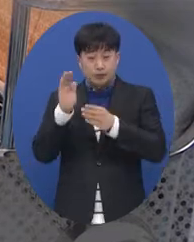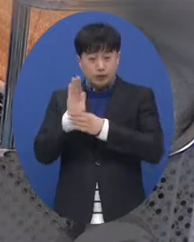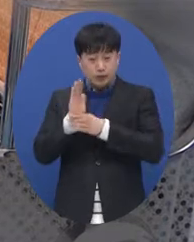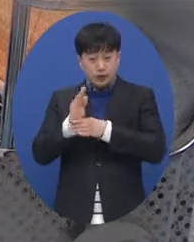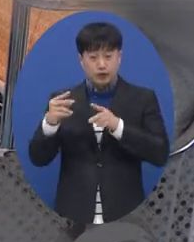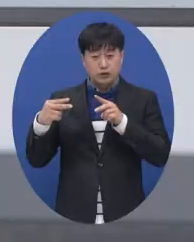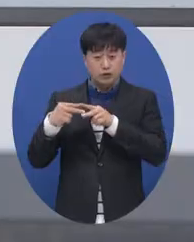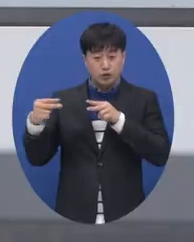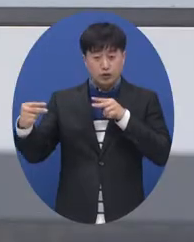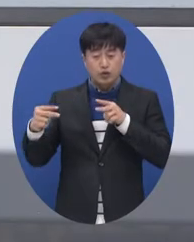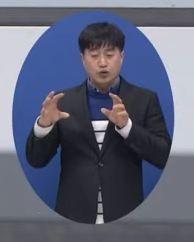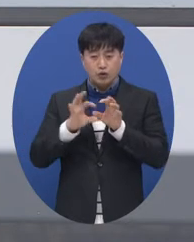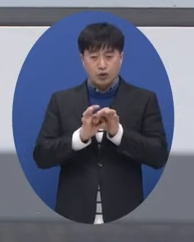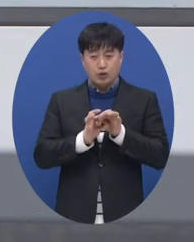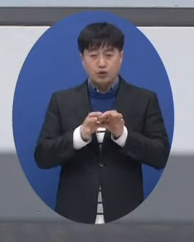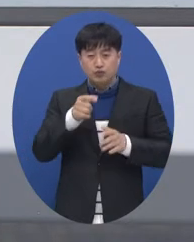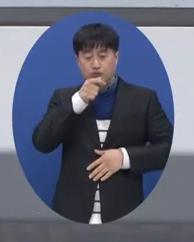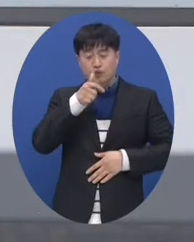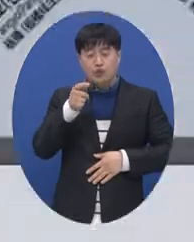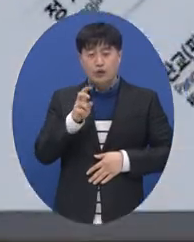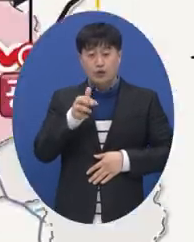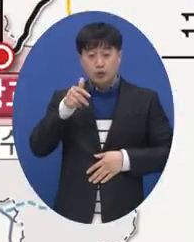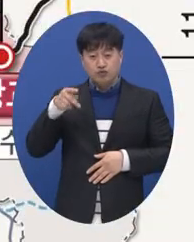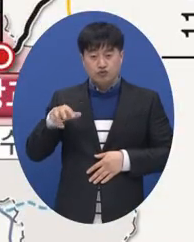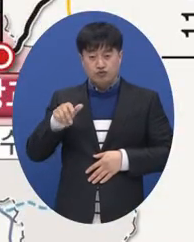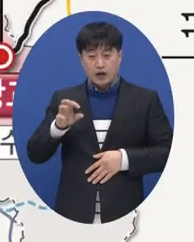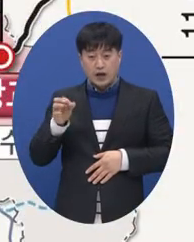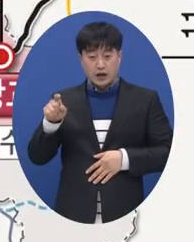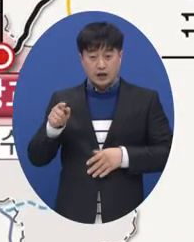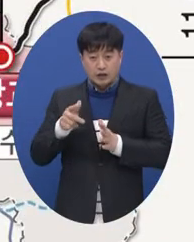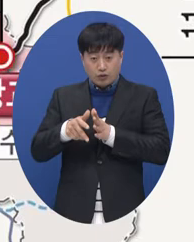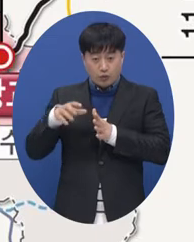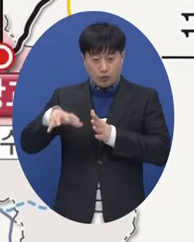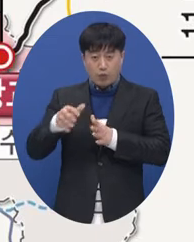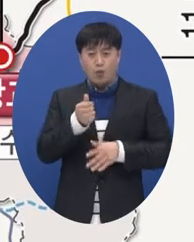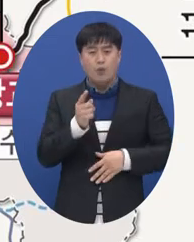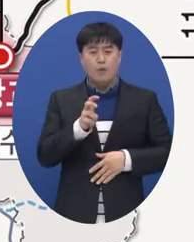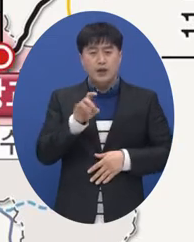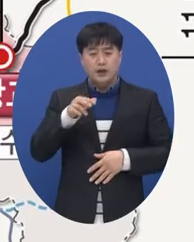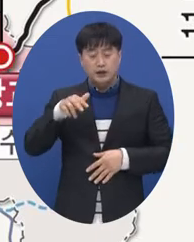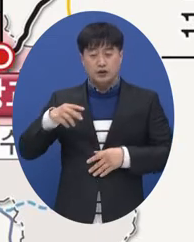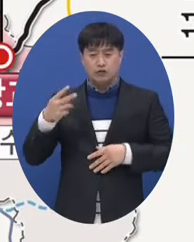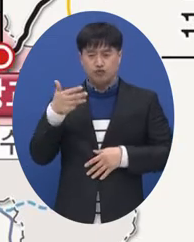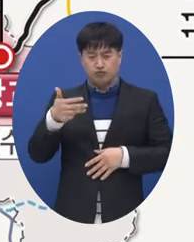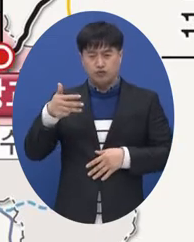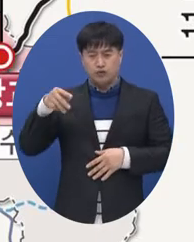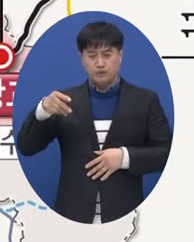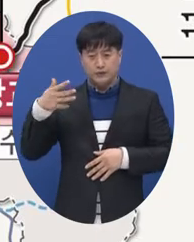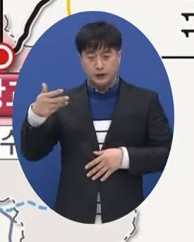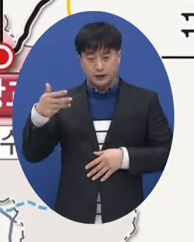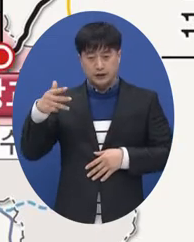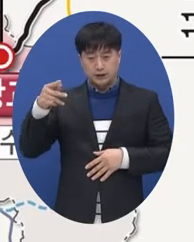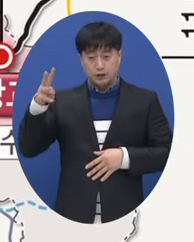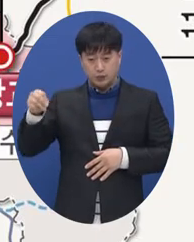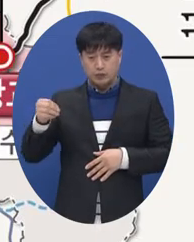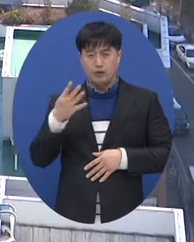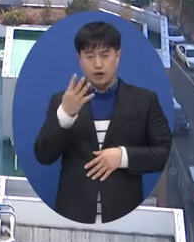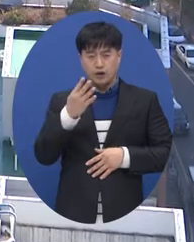신분당선 연장 구간은 수원 광교 중앙역에서 호매실 약 9.7km를 잇는 4개의